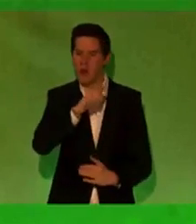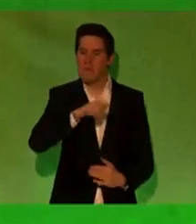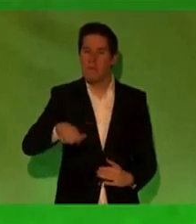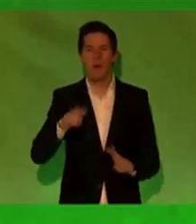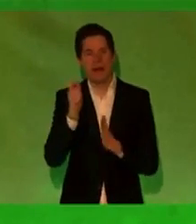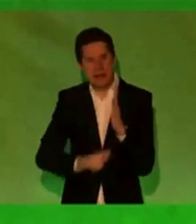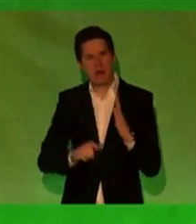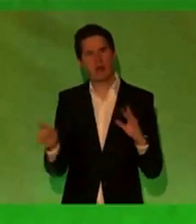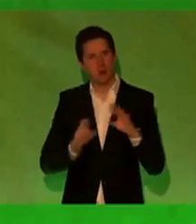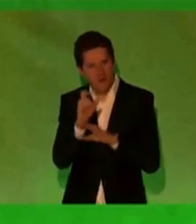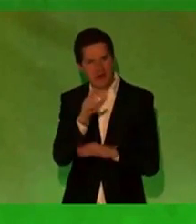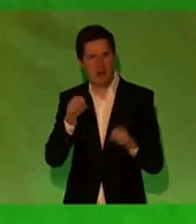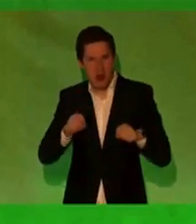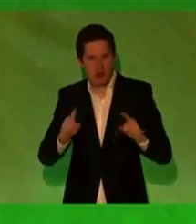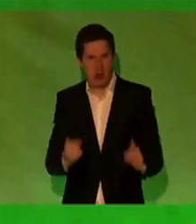NRW funktionieren?